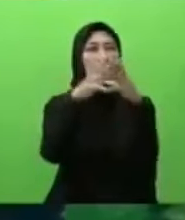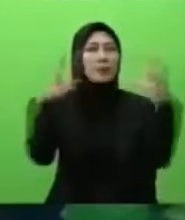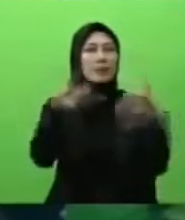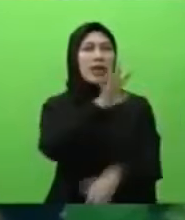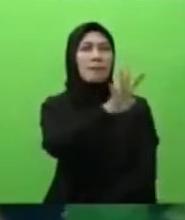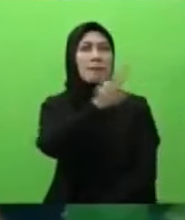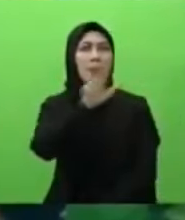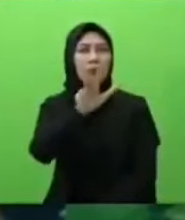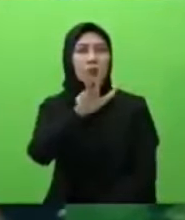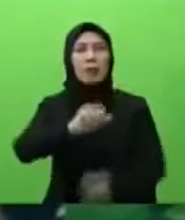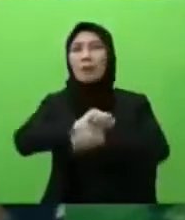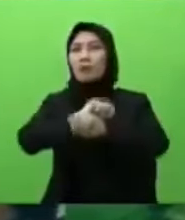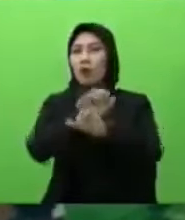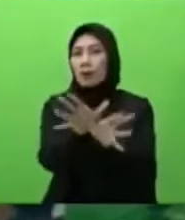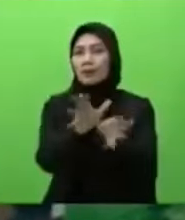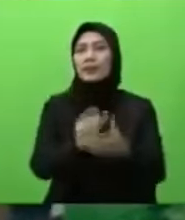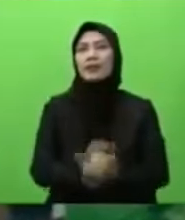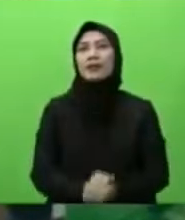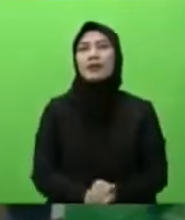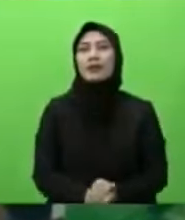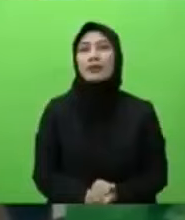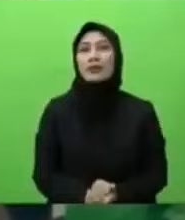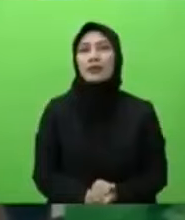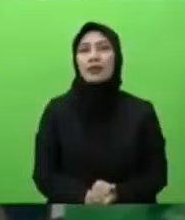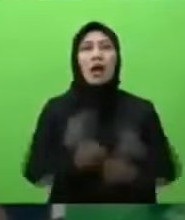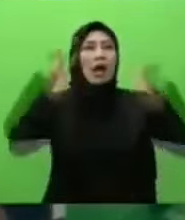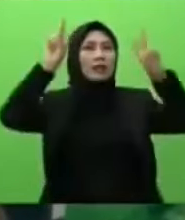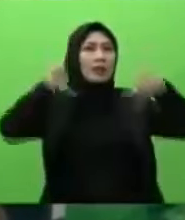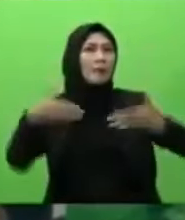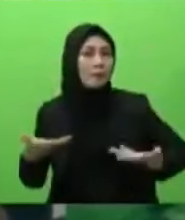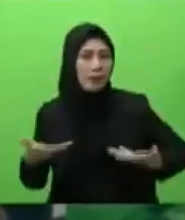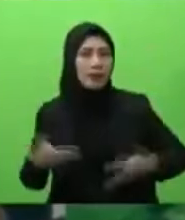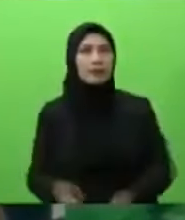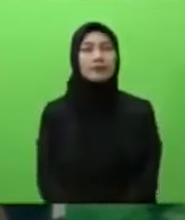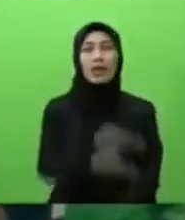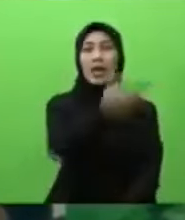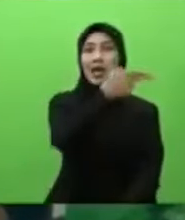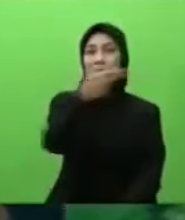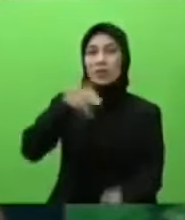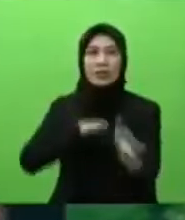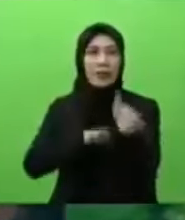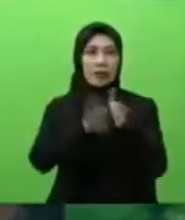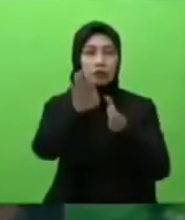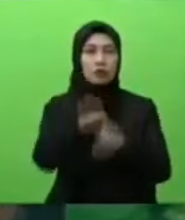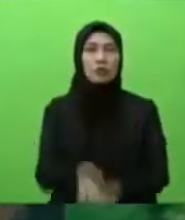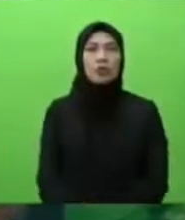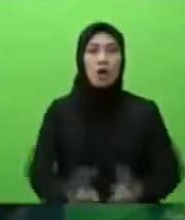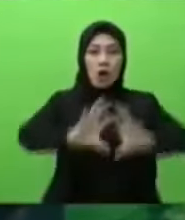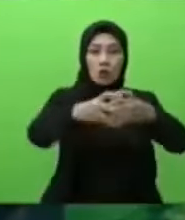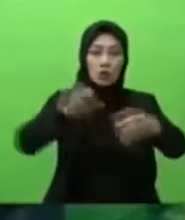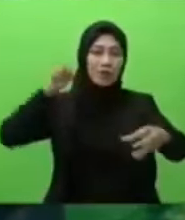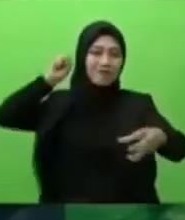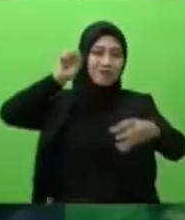ke-48 muhammadiah a memajukan Indonesia mencerahkan